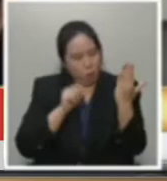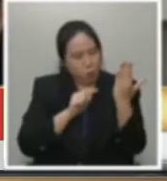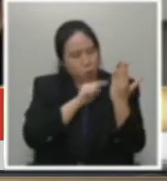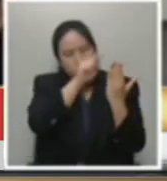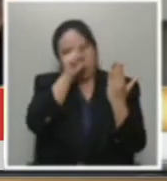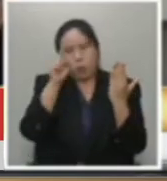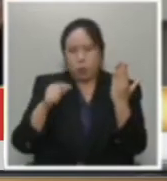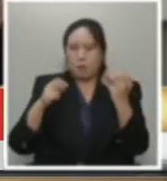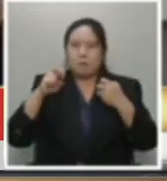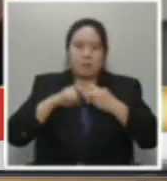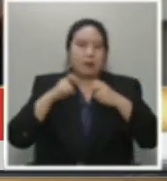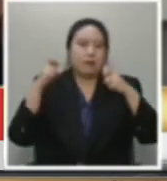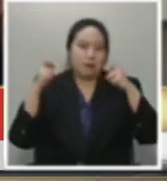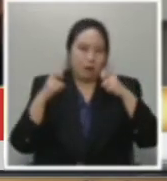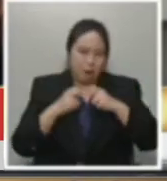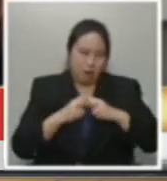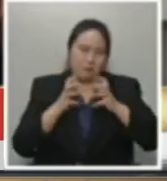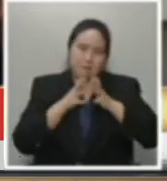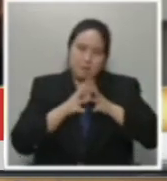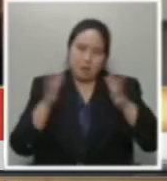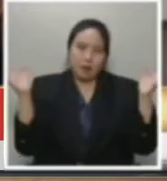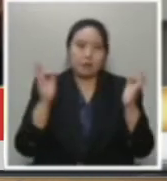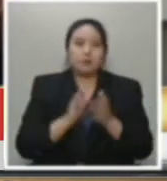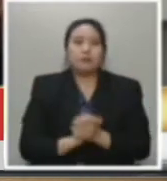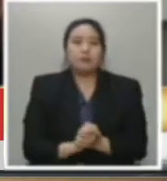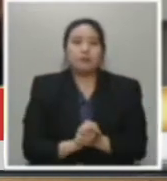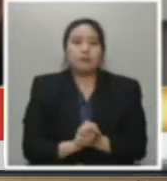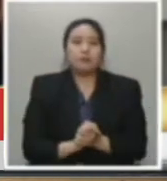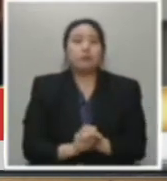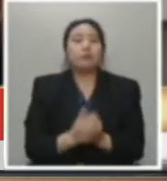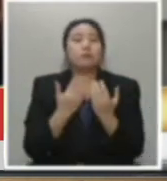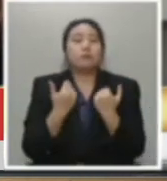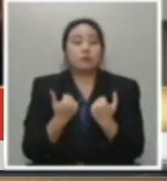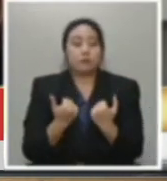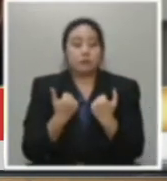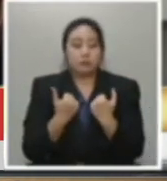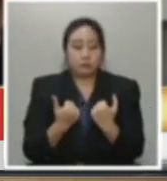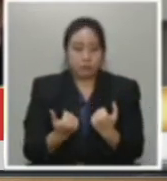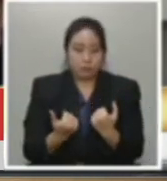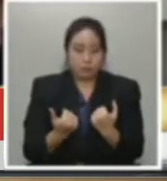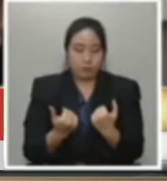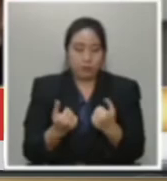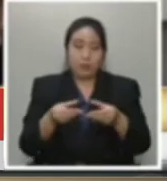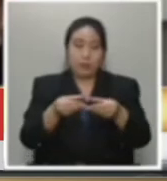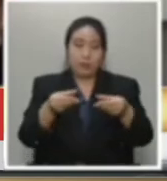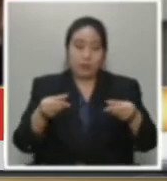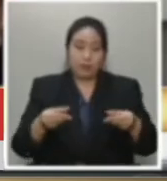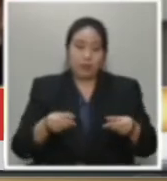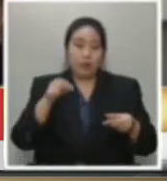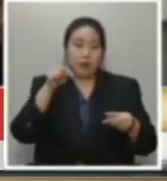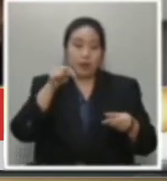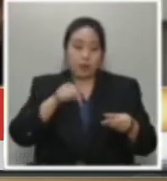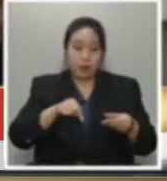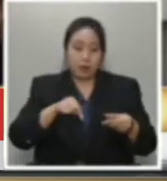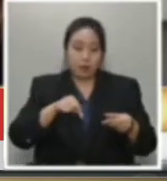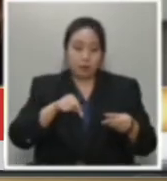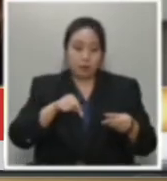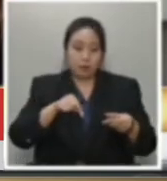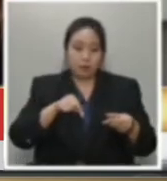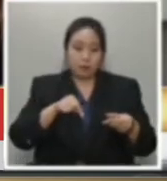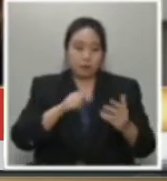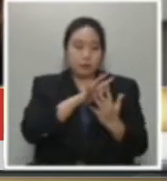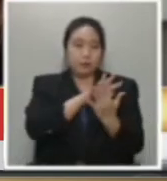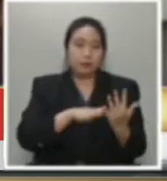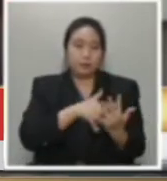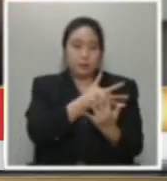านั้นมีปัญหามากมายเลยทีเดียวในคราวนี้นั้นในรายงานเพื่อแผน